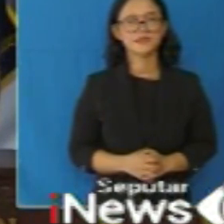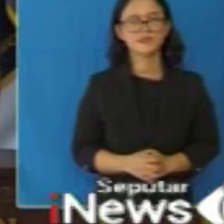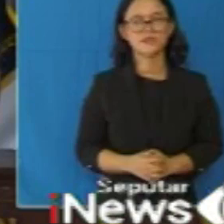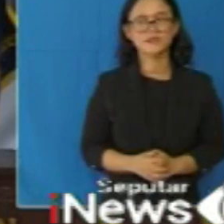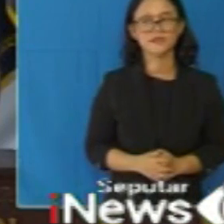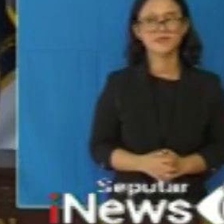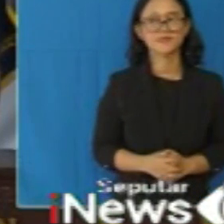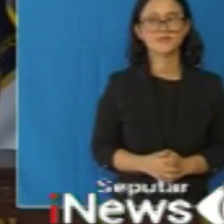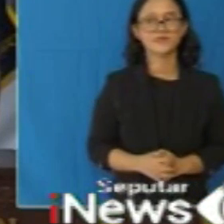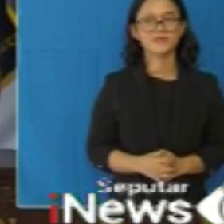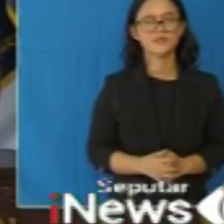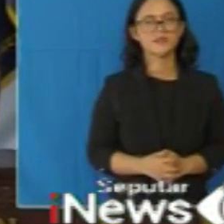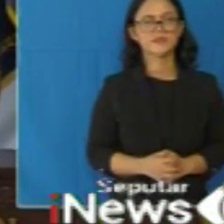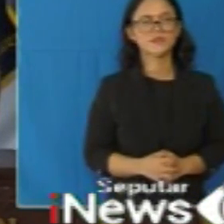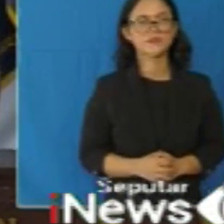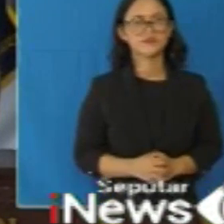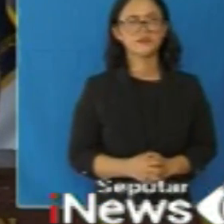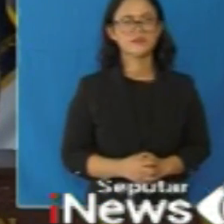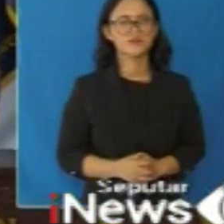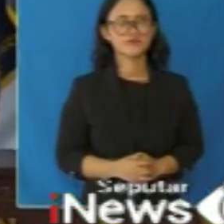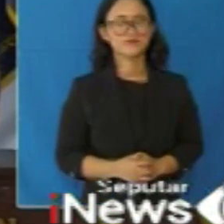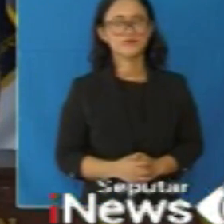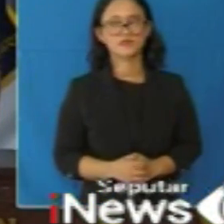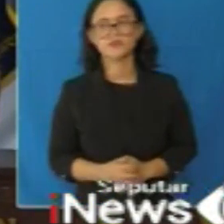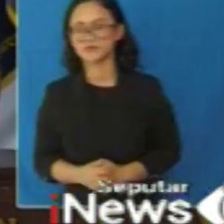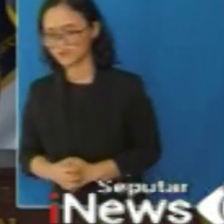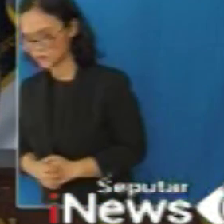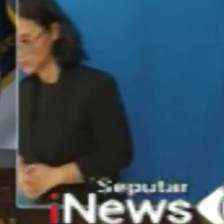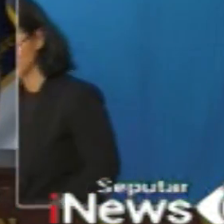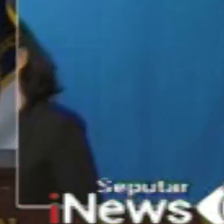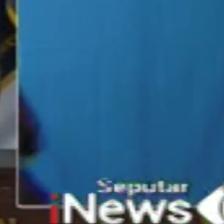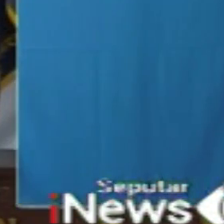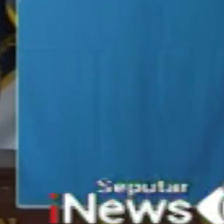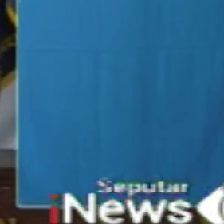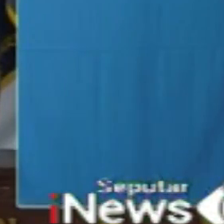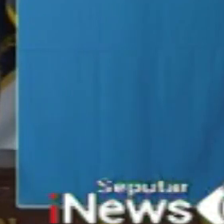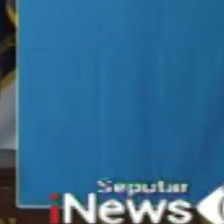untuk dikucilkan. Dari Jakarta, Tim Liputan iNews melaporkan.